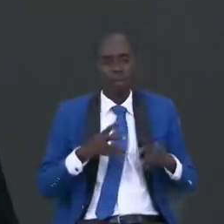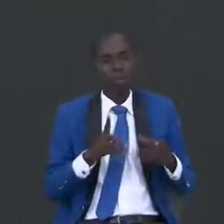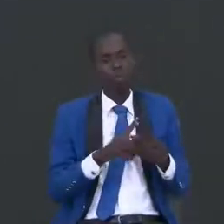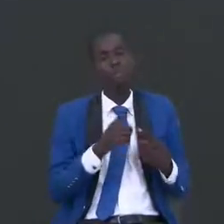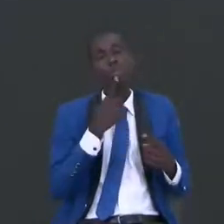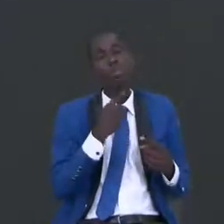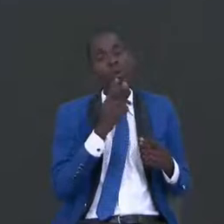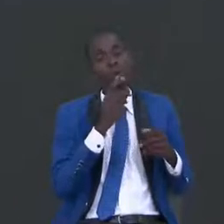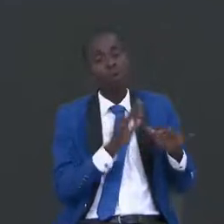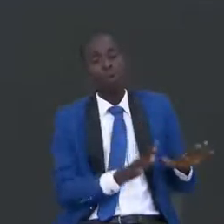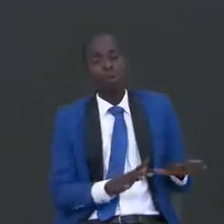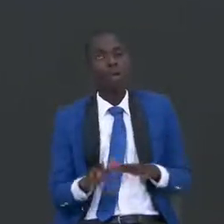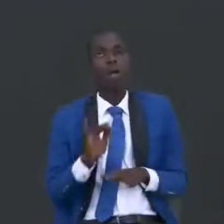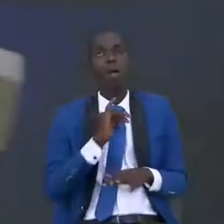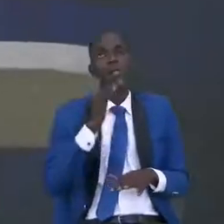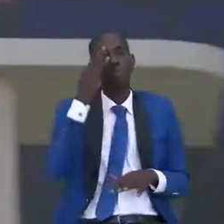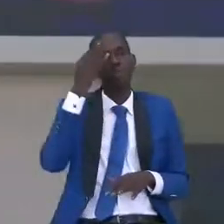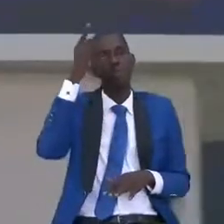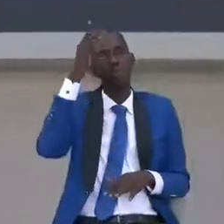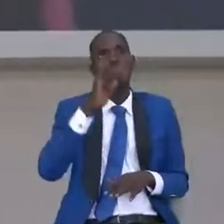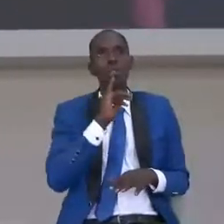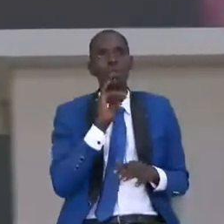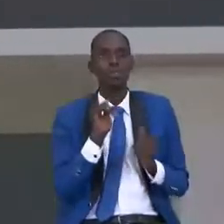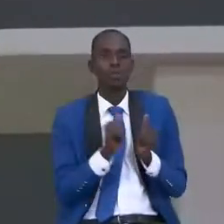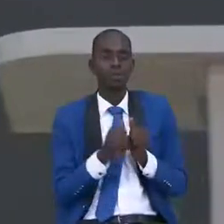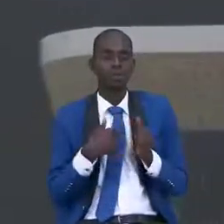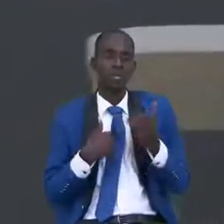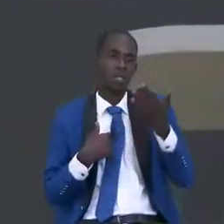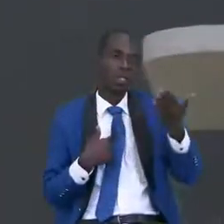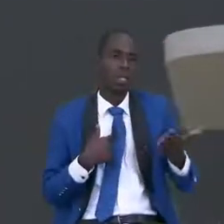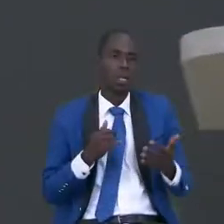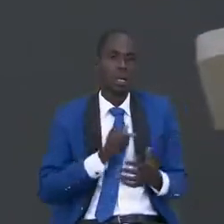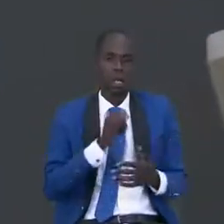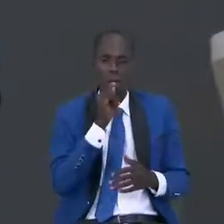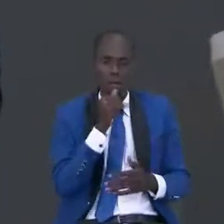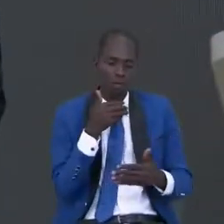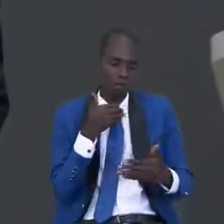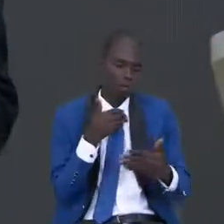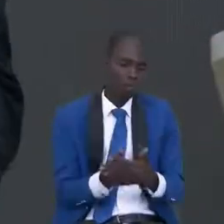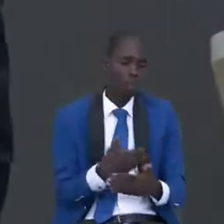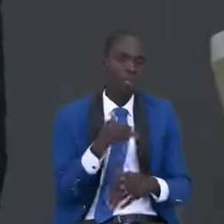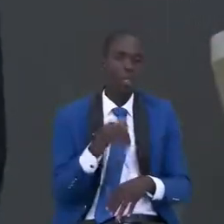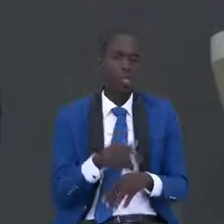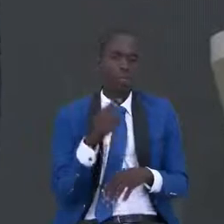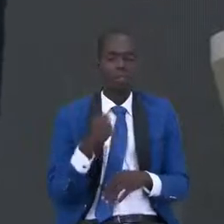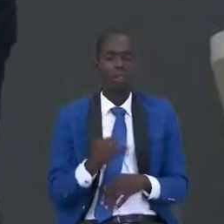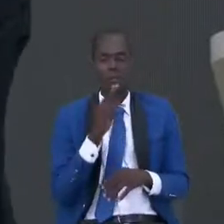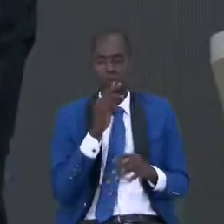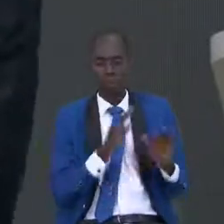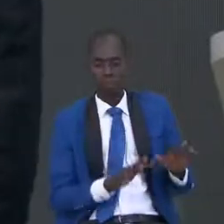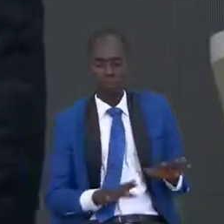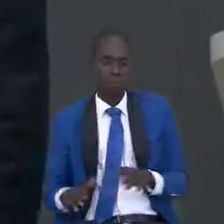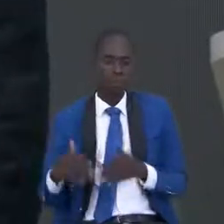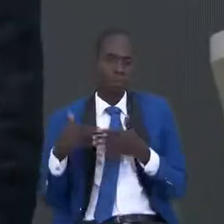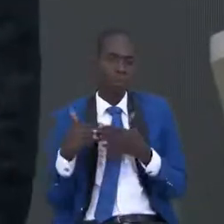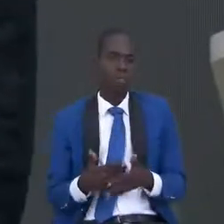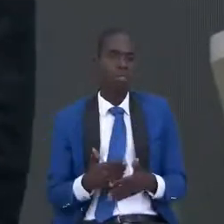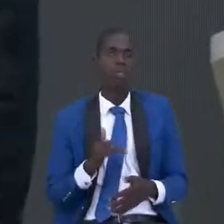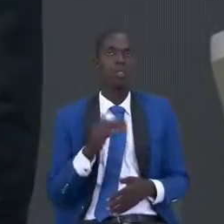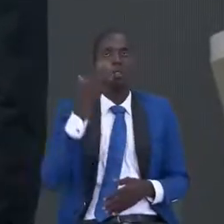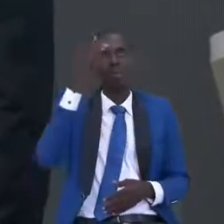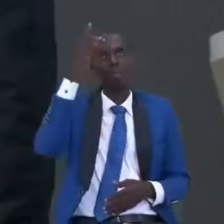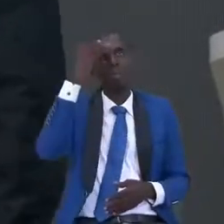est avec moi là. Je suis au bord de la mer Rouge. Et Dieu est avec moi aussi là. Et devant